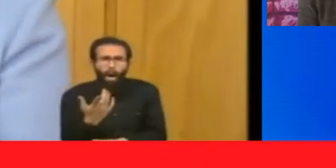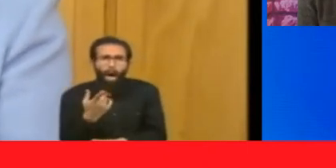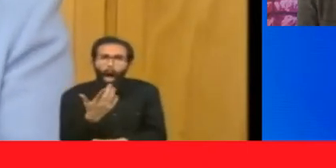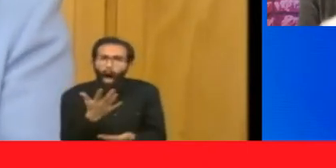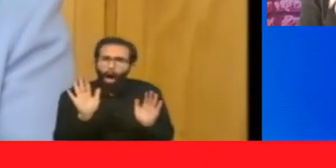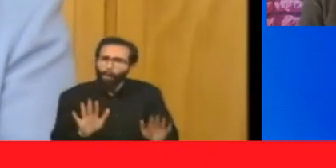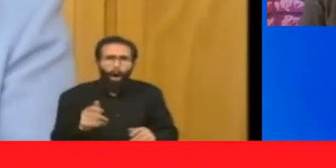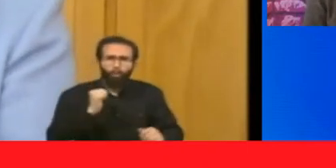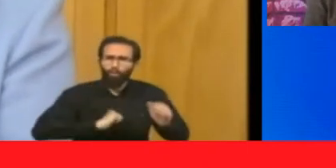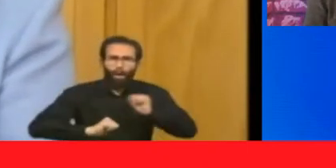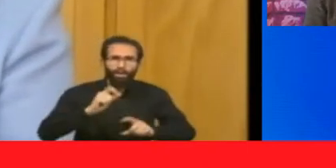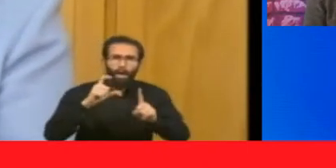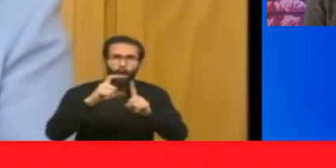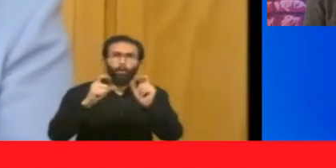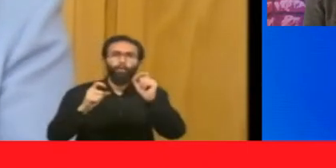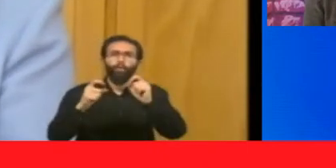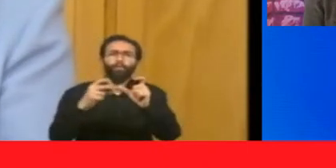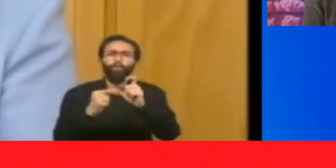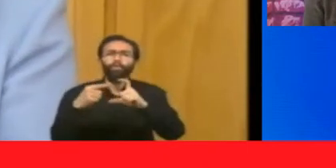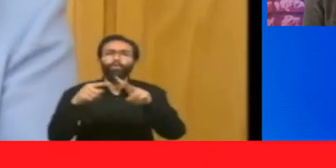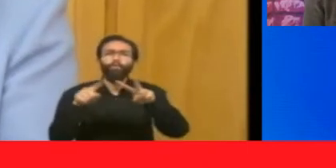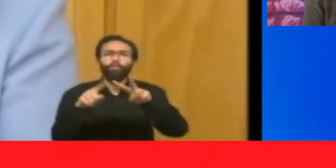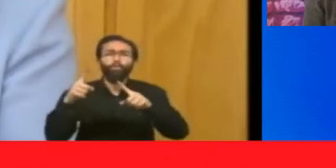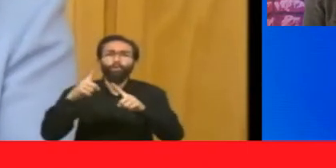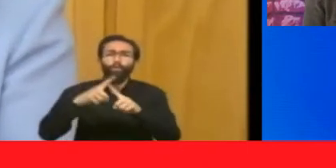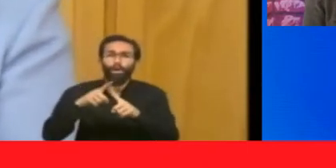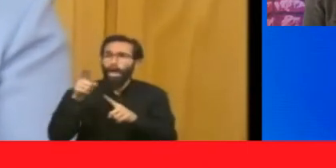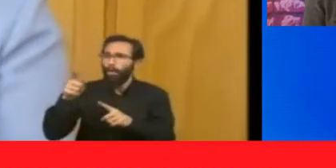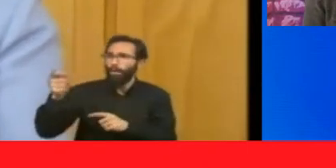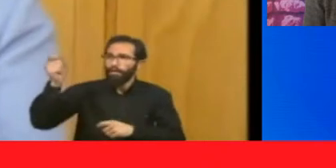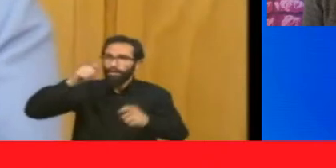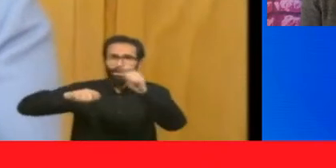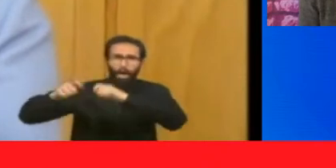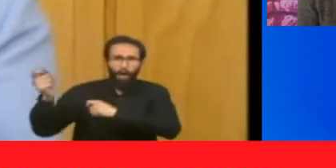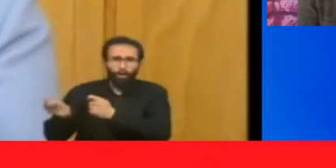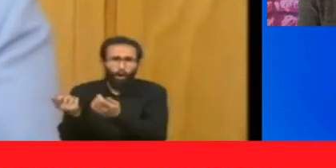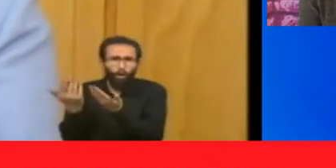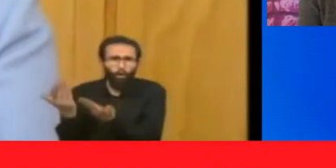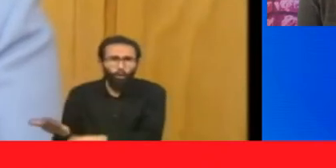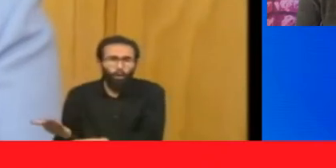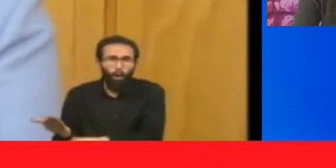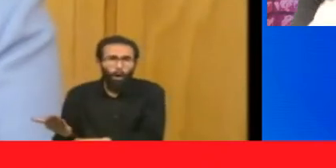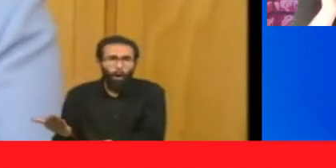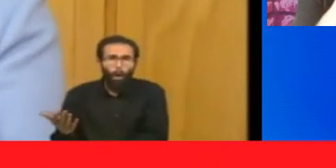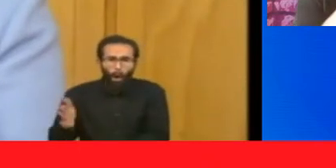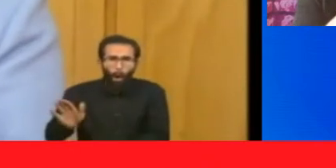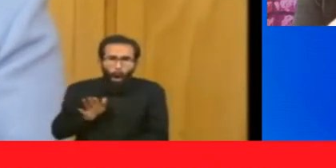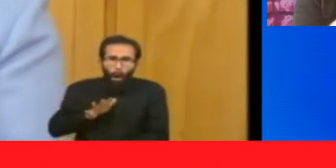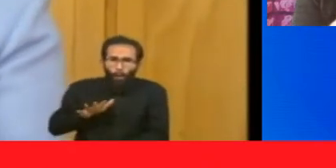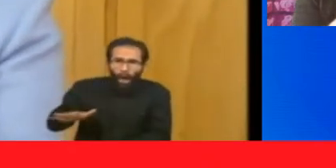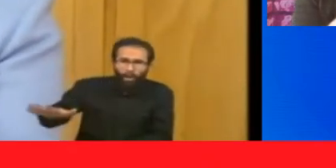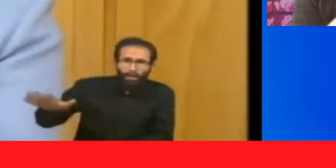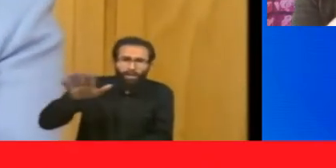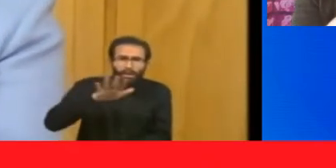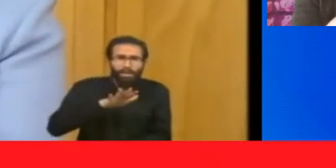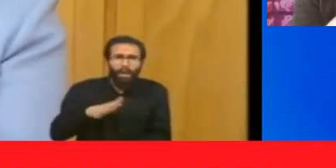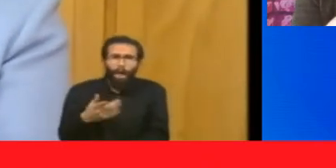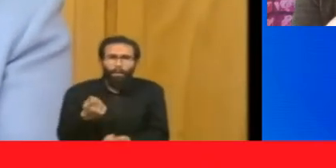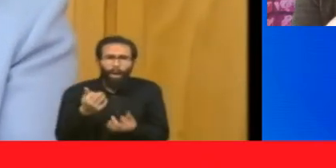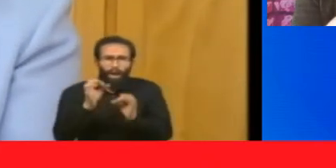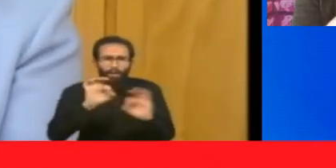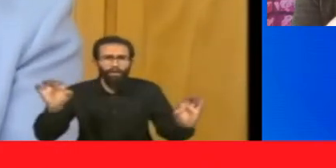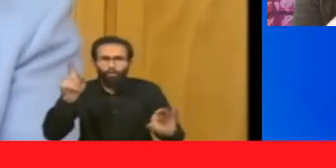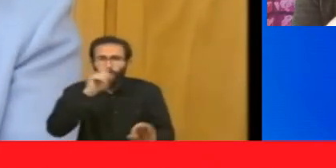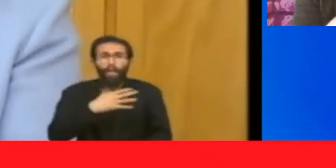bir lirası olmayan öğrenci intihar ederken, AKP ve yandaş azınlıkları korkunç bir